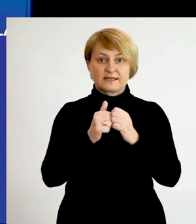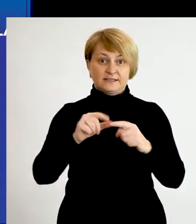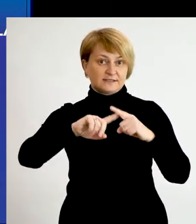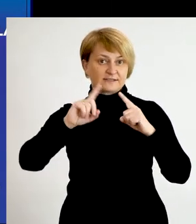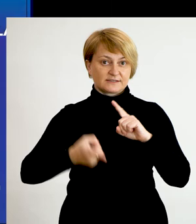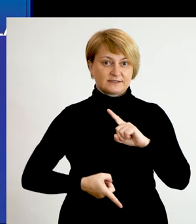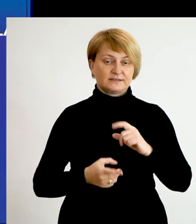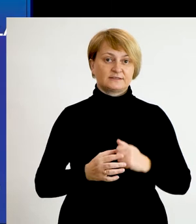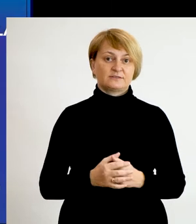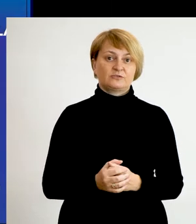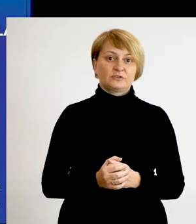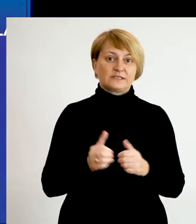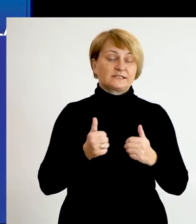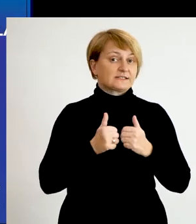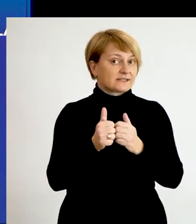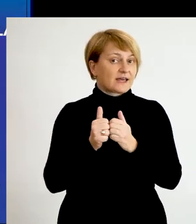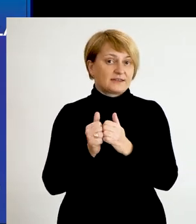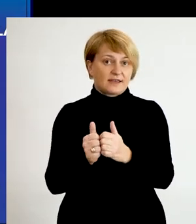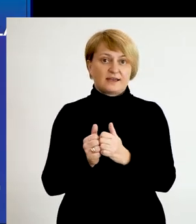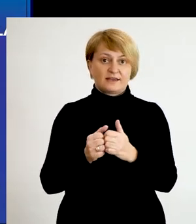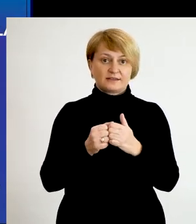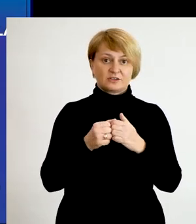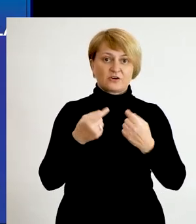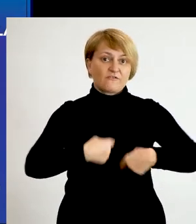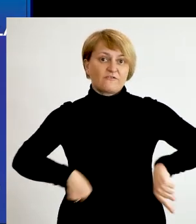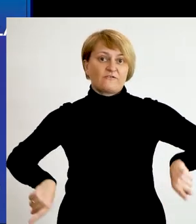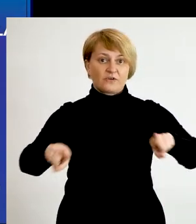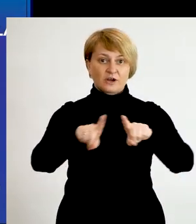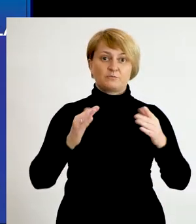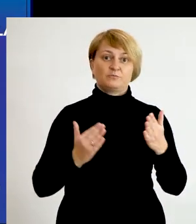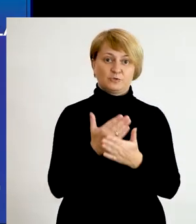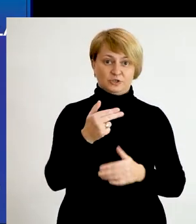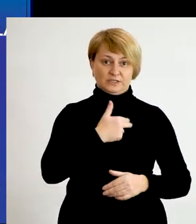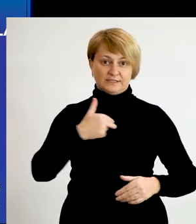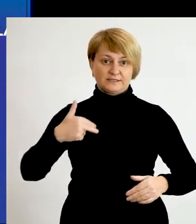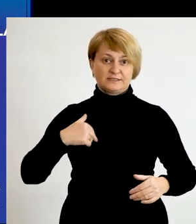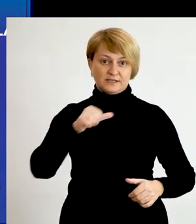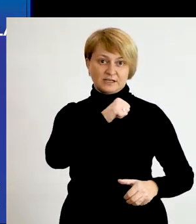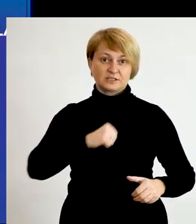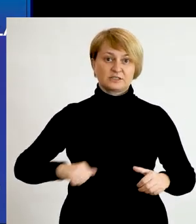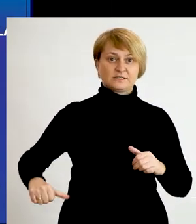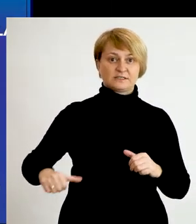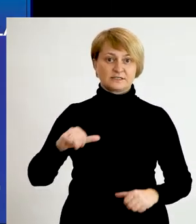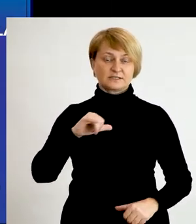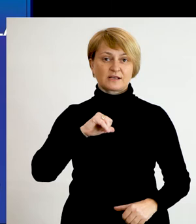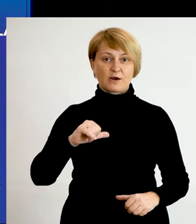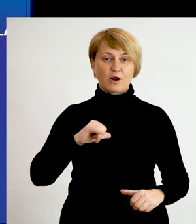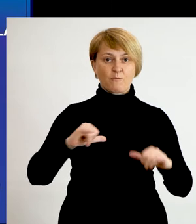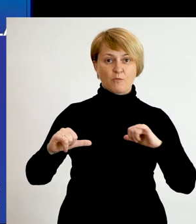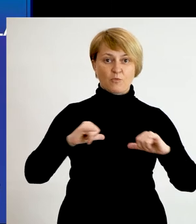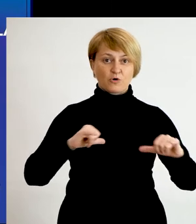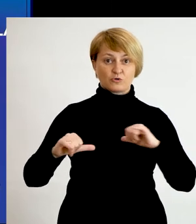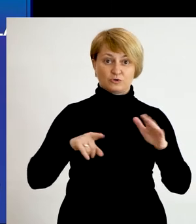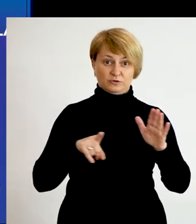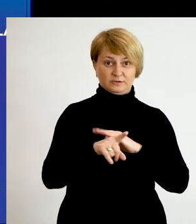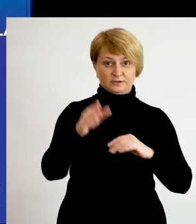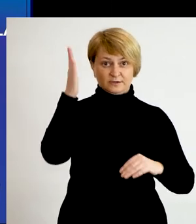zewnętrznych, zadań zleconych, zadań, które realizowane są przez nasz samorząd na rzecz mieszkańców.